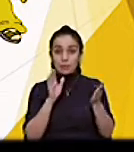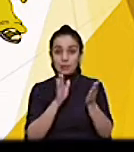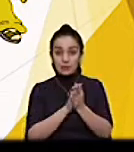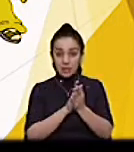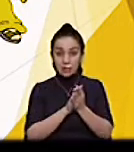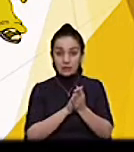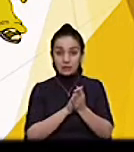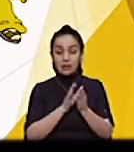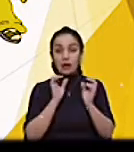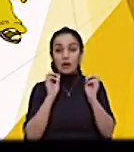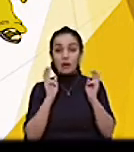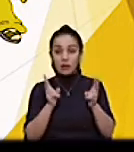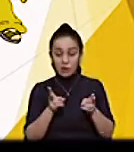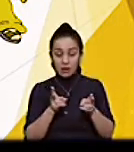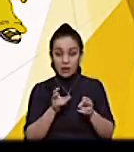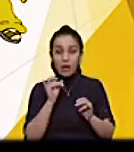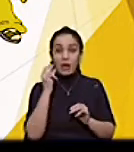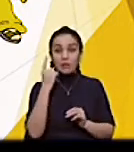записать как